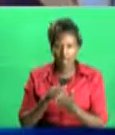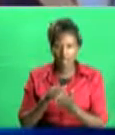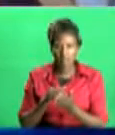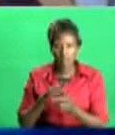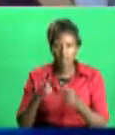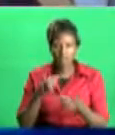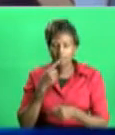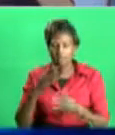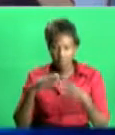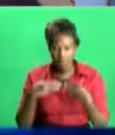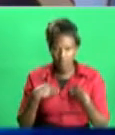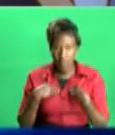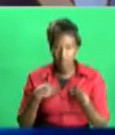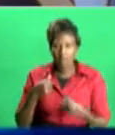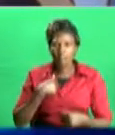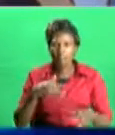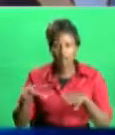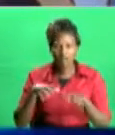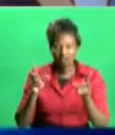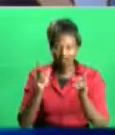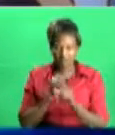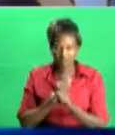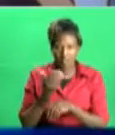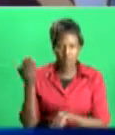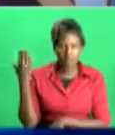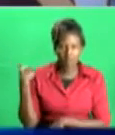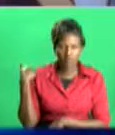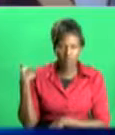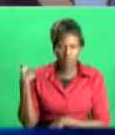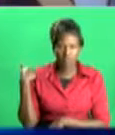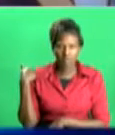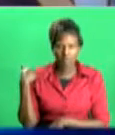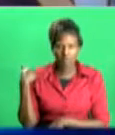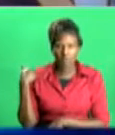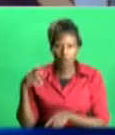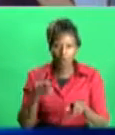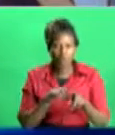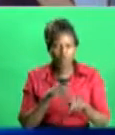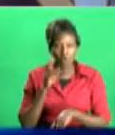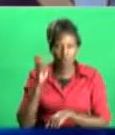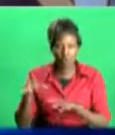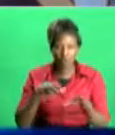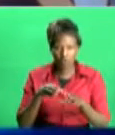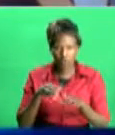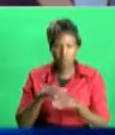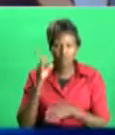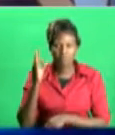uchaguzi mkuu. I have done in the past, will do in the